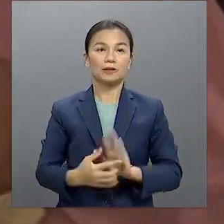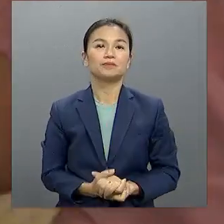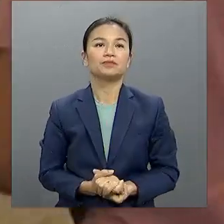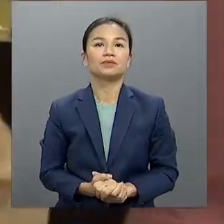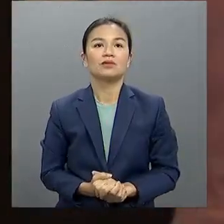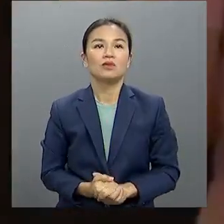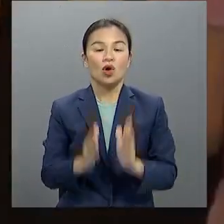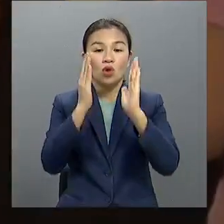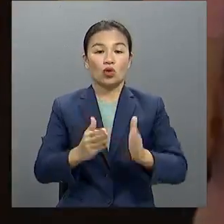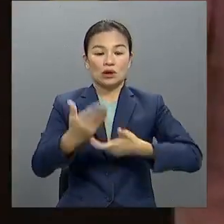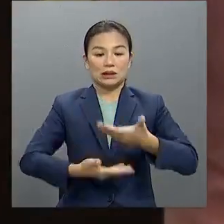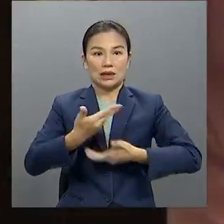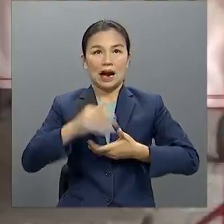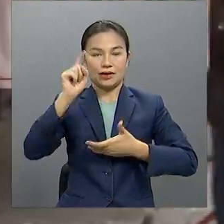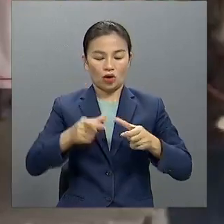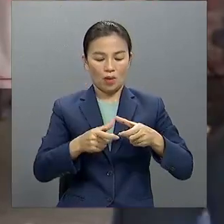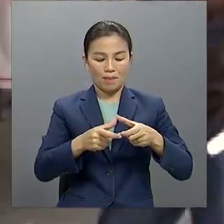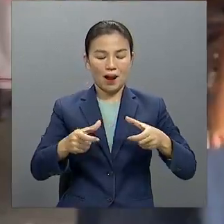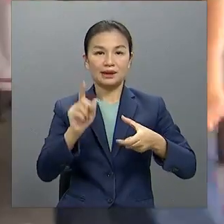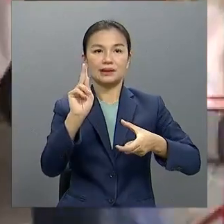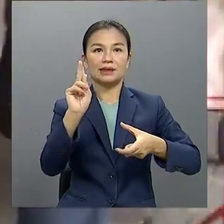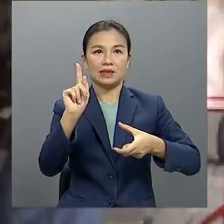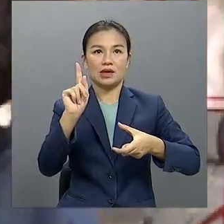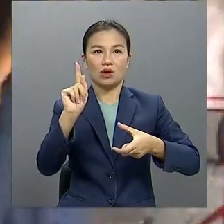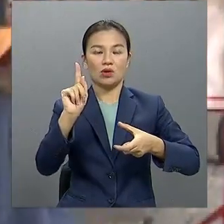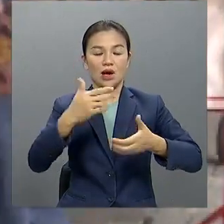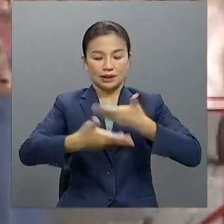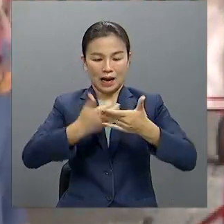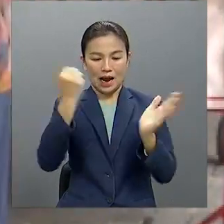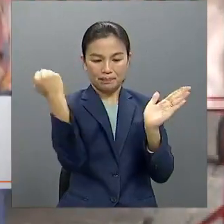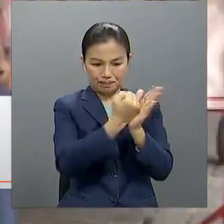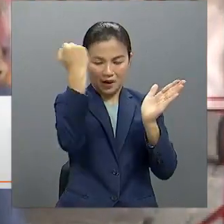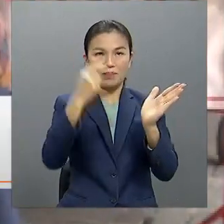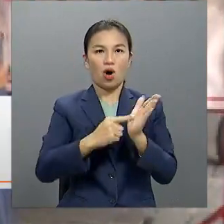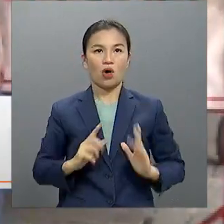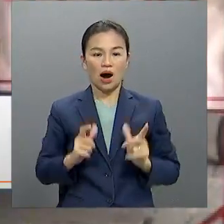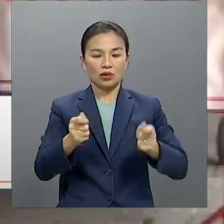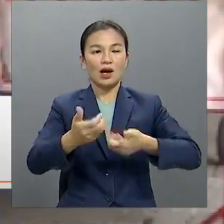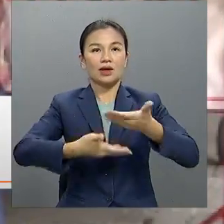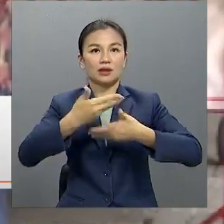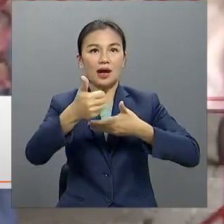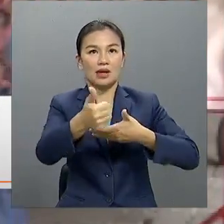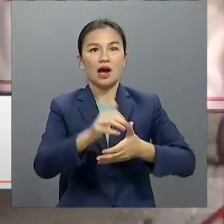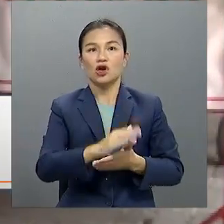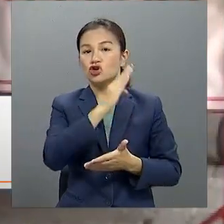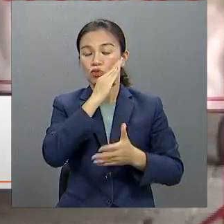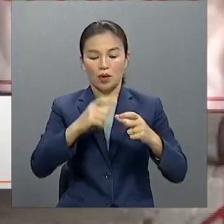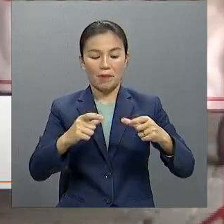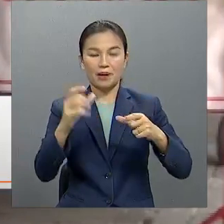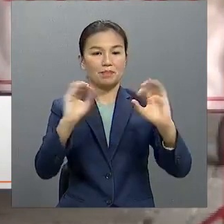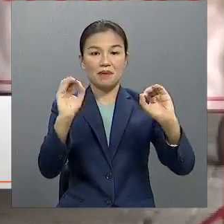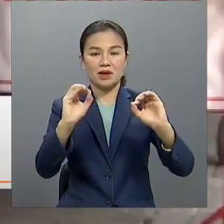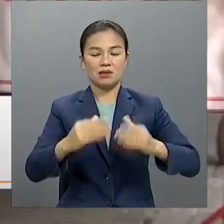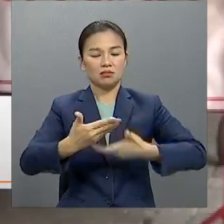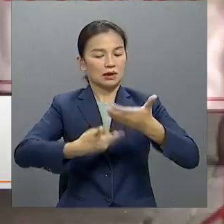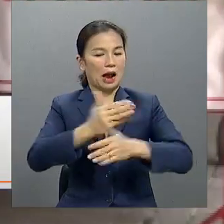จะต้องมีบัตรเขียวที่รับรองมาจากทางตลาดนะคะตลาดถึงอนุญาตให้ขายของได้ถ้าไม่มีเราจะไม่ให้ขายของประมาณ800